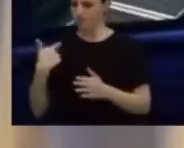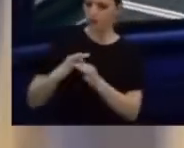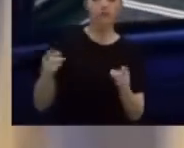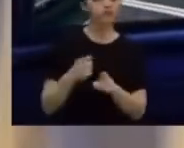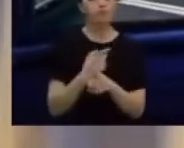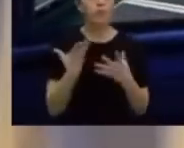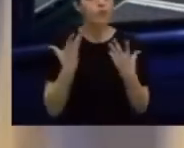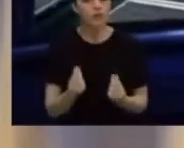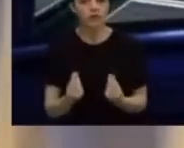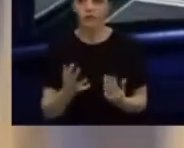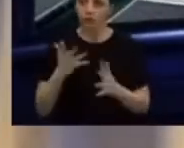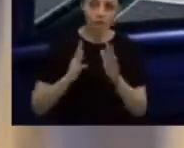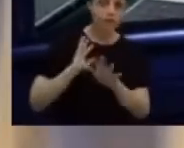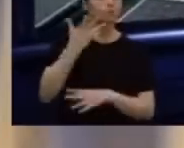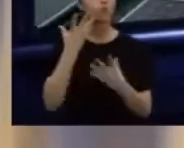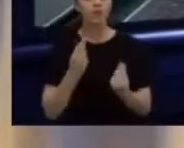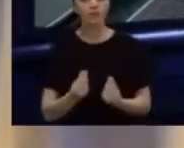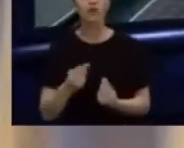anda